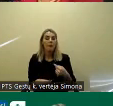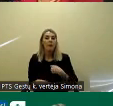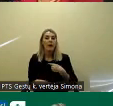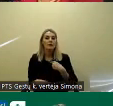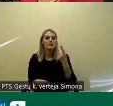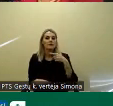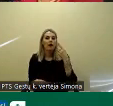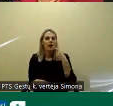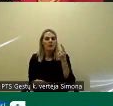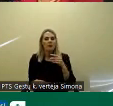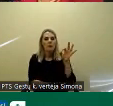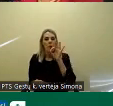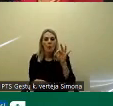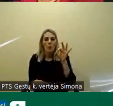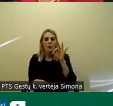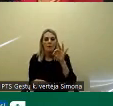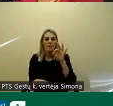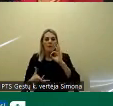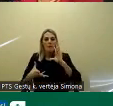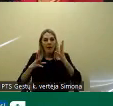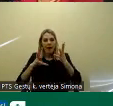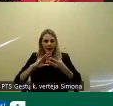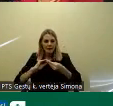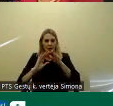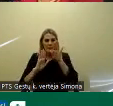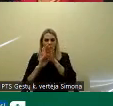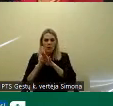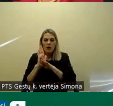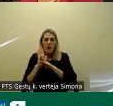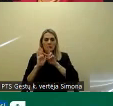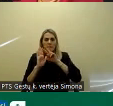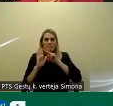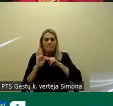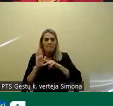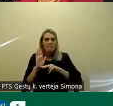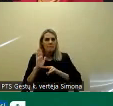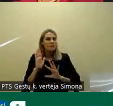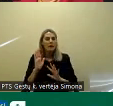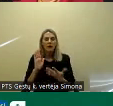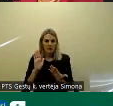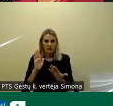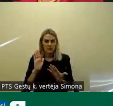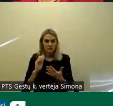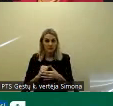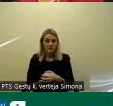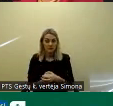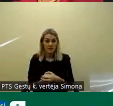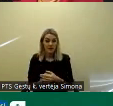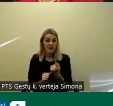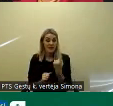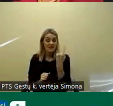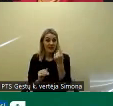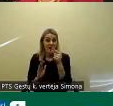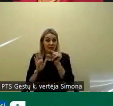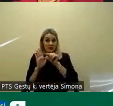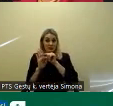kas pasikeitė bendrosiuose programuose. Tai vienas iš punktų,